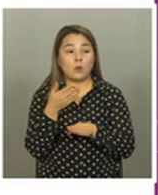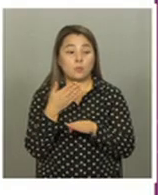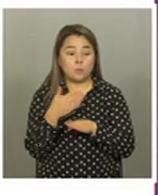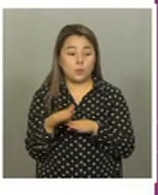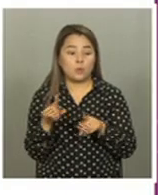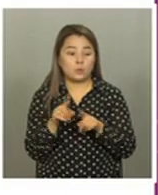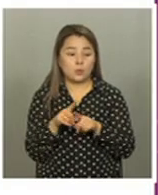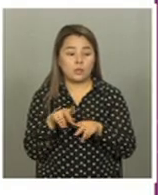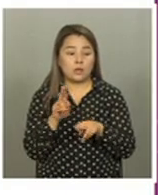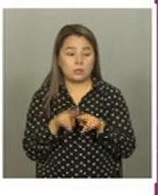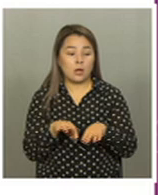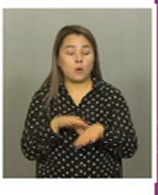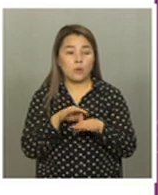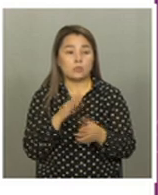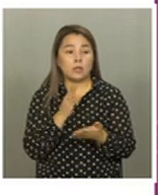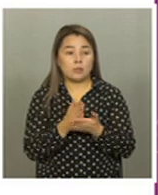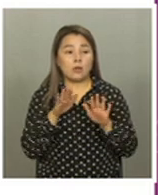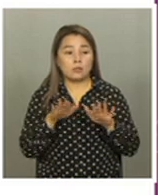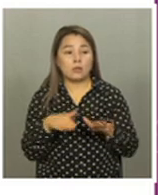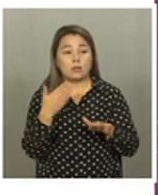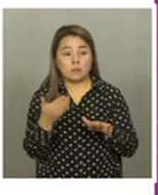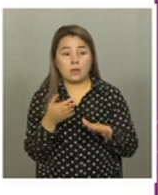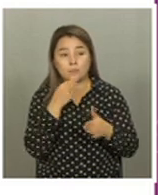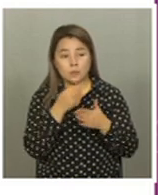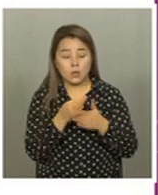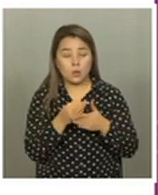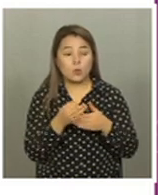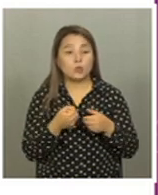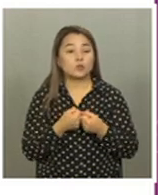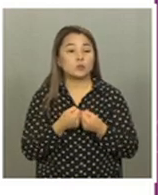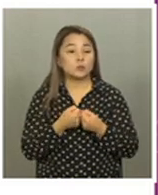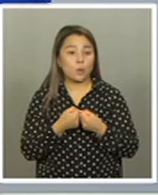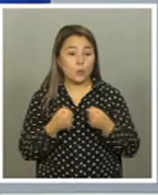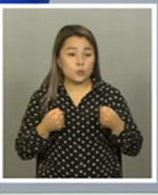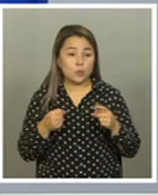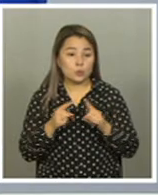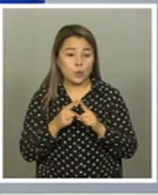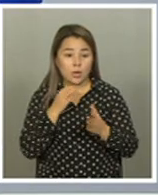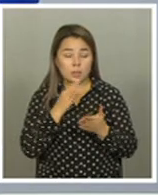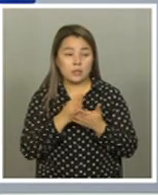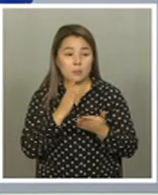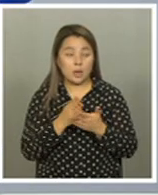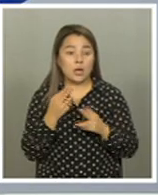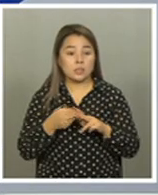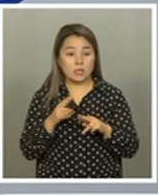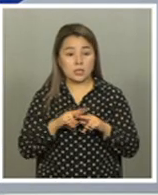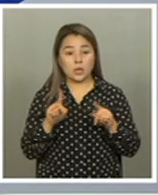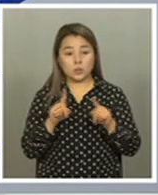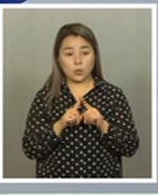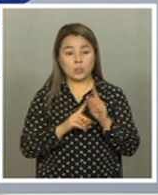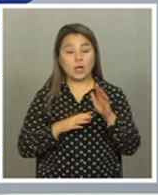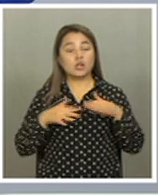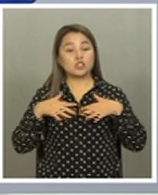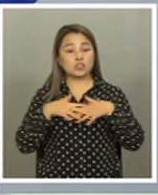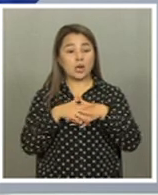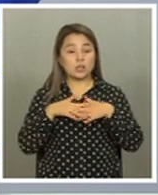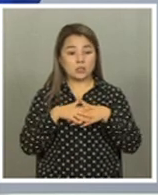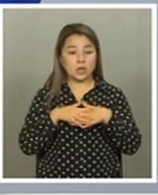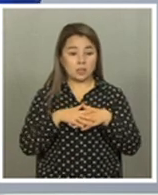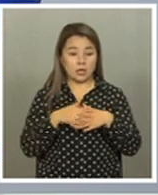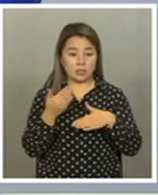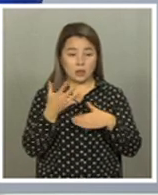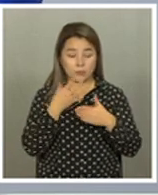кейін орналасқан, оны кейде біз созылу аймағы деп атаймыз. Себебі олардың жасушаларының